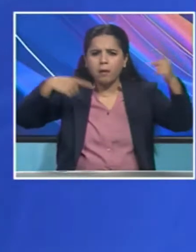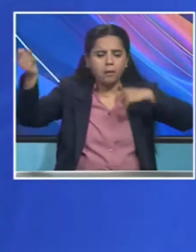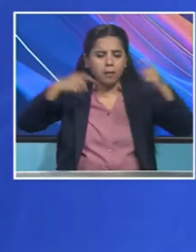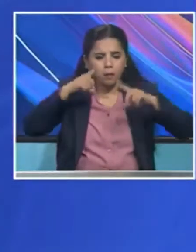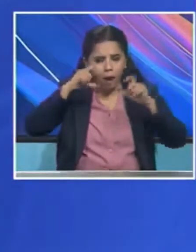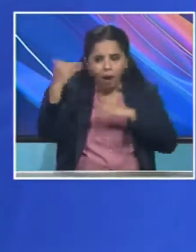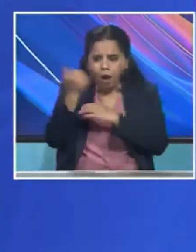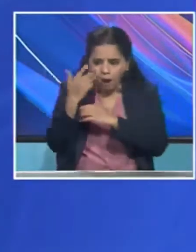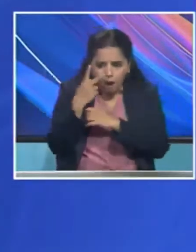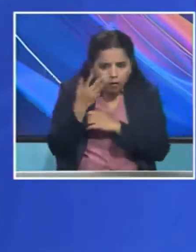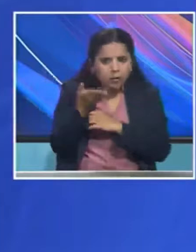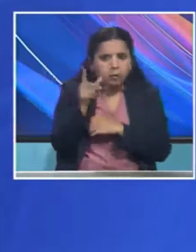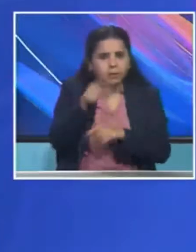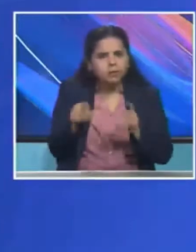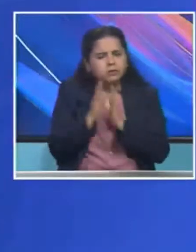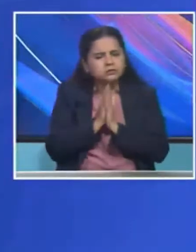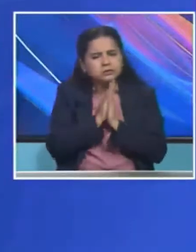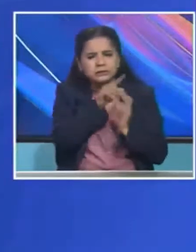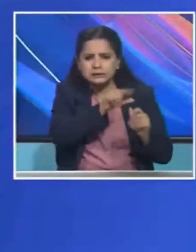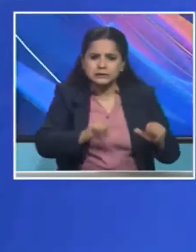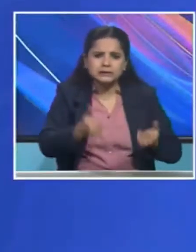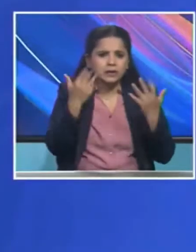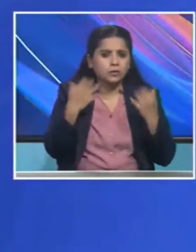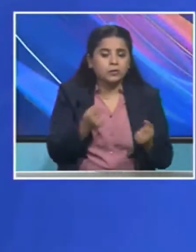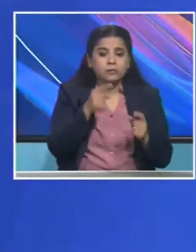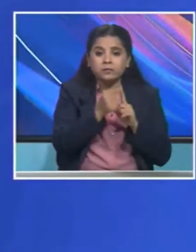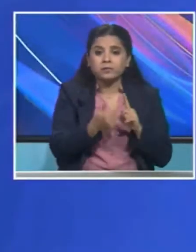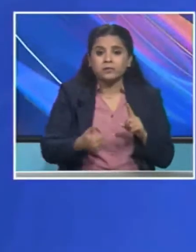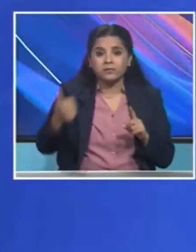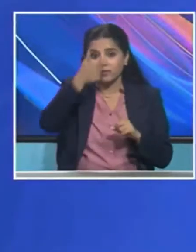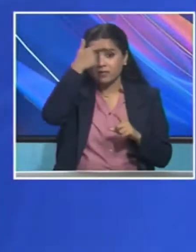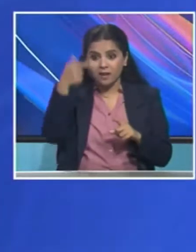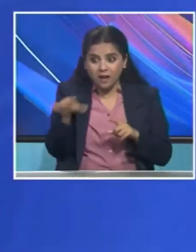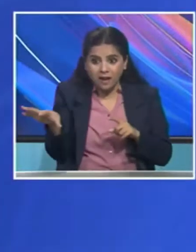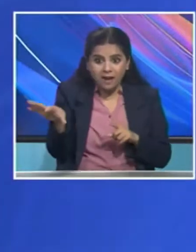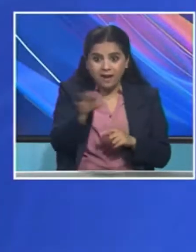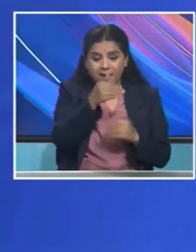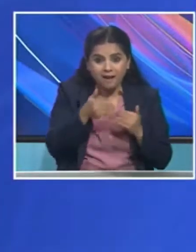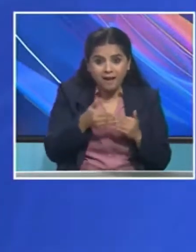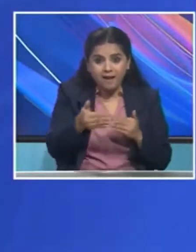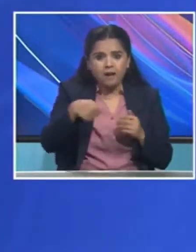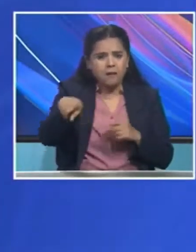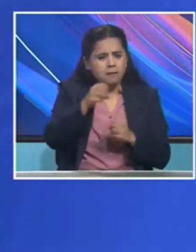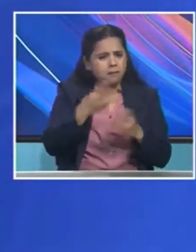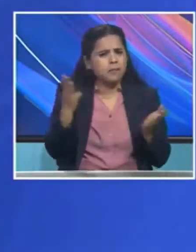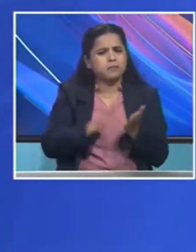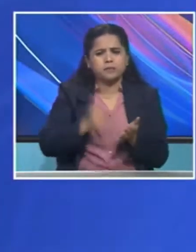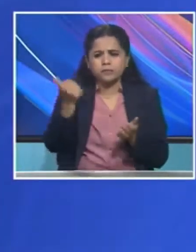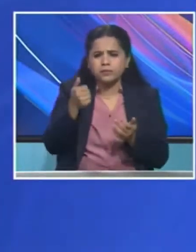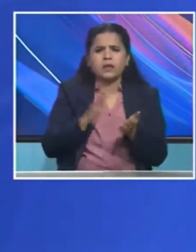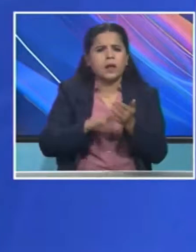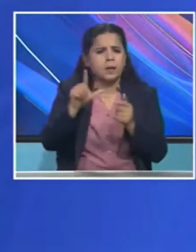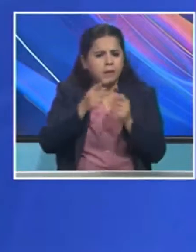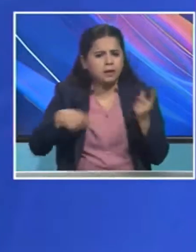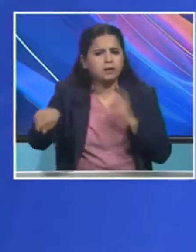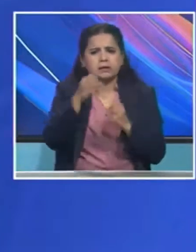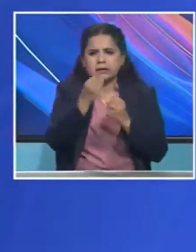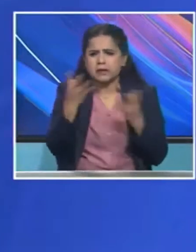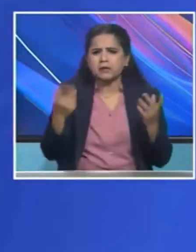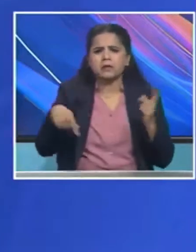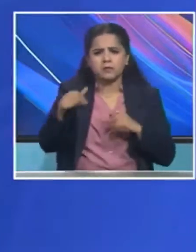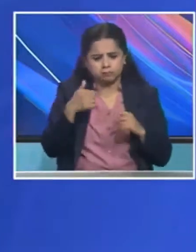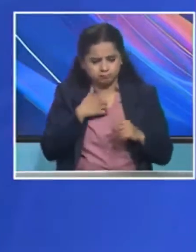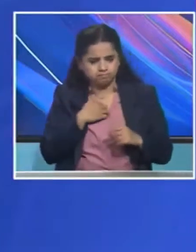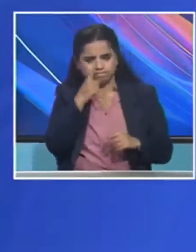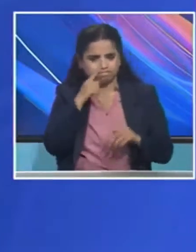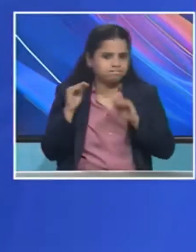आई। देश के राष्ट्रपति के चुनाव का जब मौका आया तो देश भर के कई सांसदों और विधायकों ने पार्टी लाइन से ऊपर उठकर